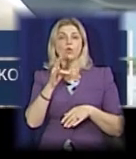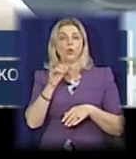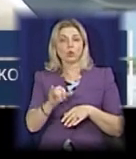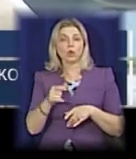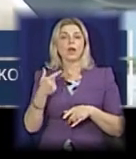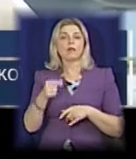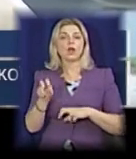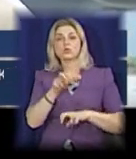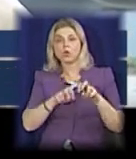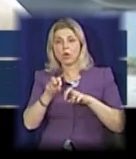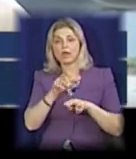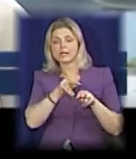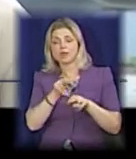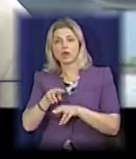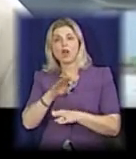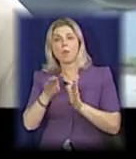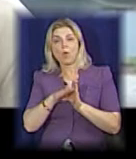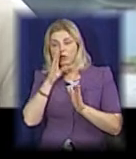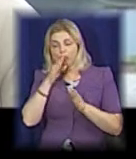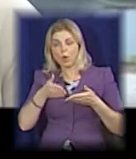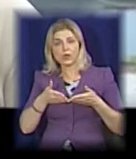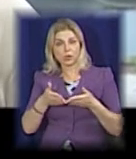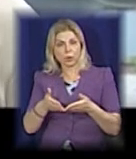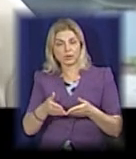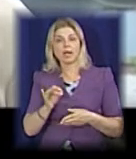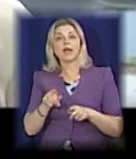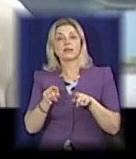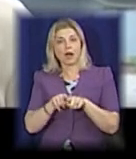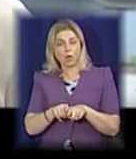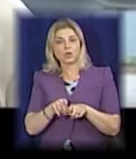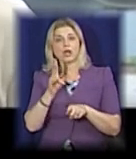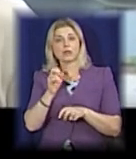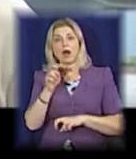виконується пошук та стеження за підводним човном. Також на